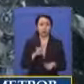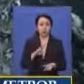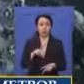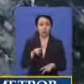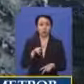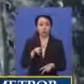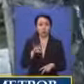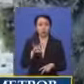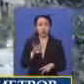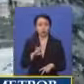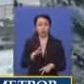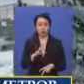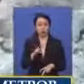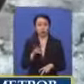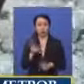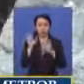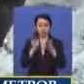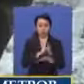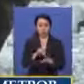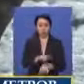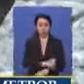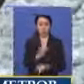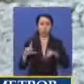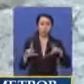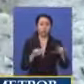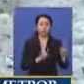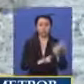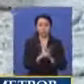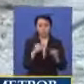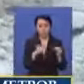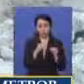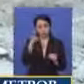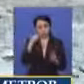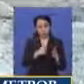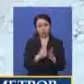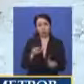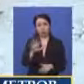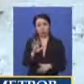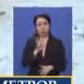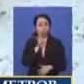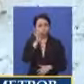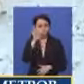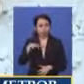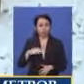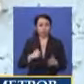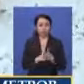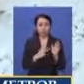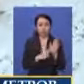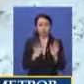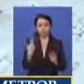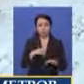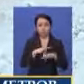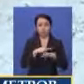реагент ледоруб окон снег с городских улиц вывозят с 10 вечера до 5 часов утра а затем до семи тридцати